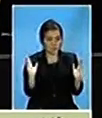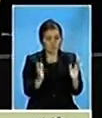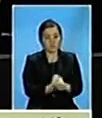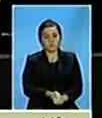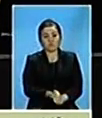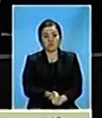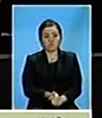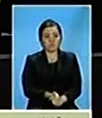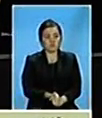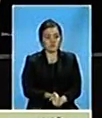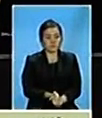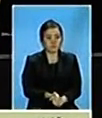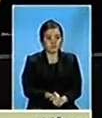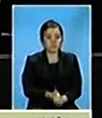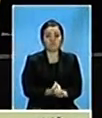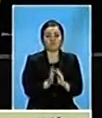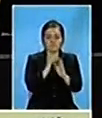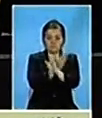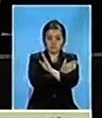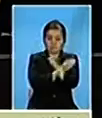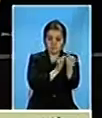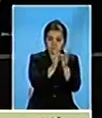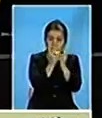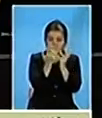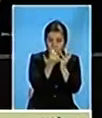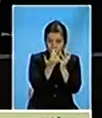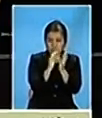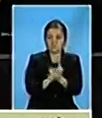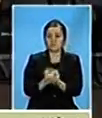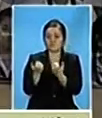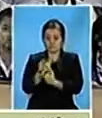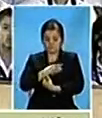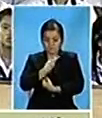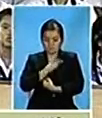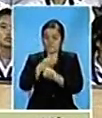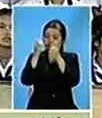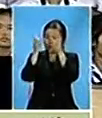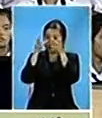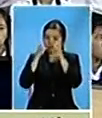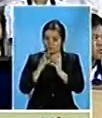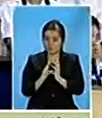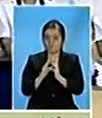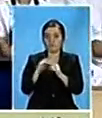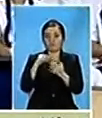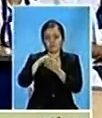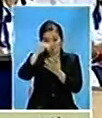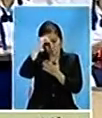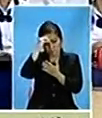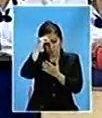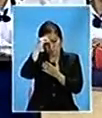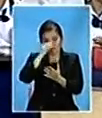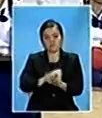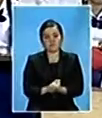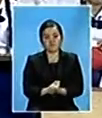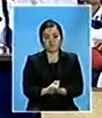ครับก่อนที่กรรมการจะชี้แจงนะครับผมขอต้อนรับคณะครูท่านบุคลากรทางการศึกษา